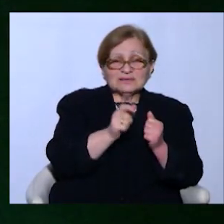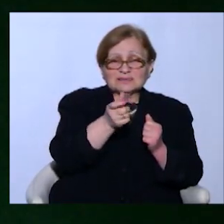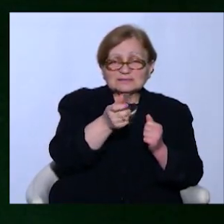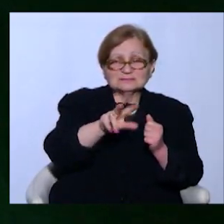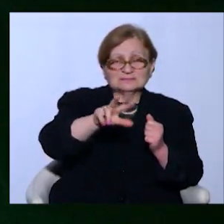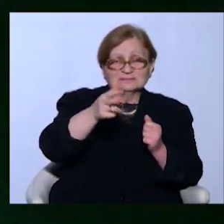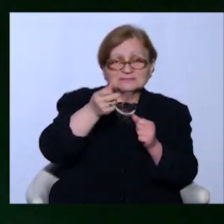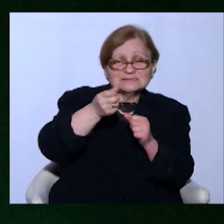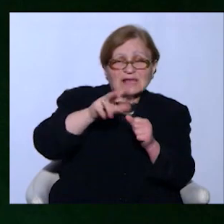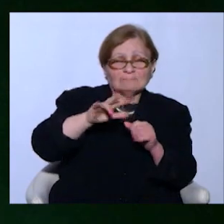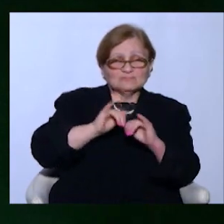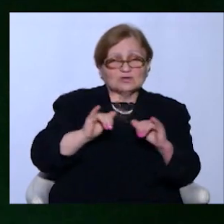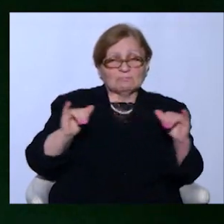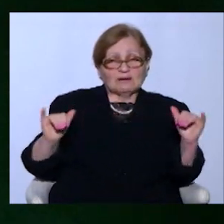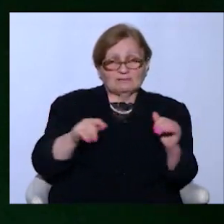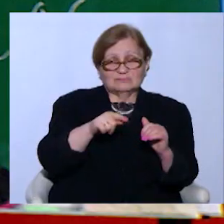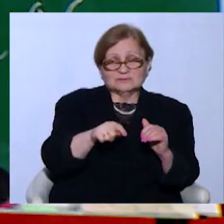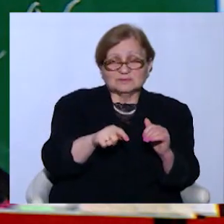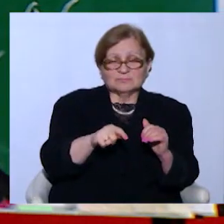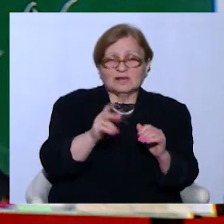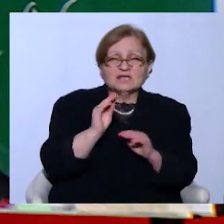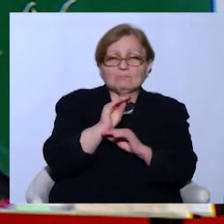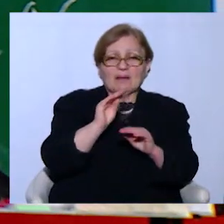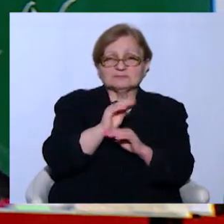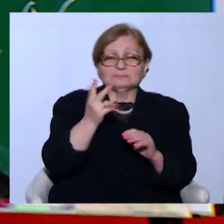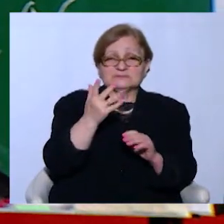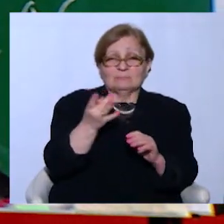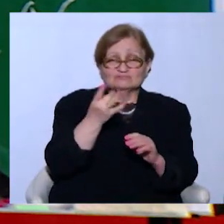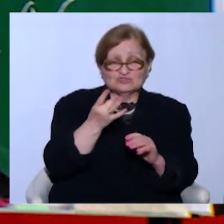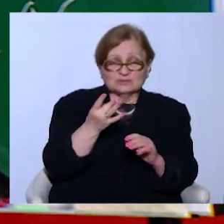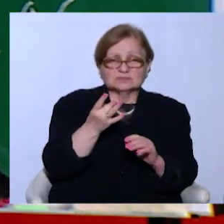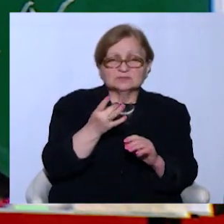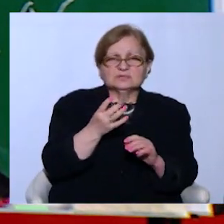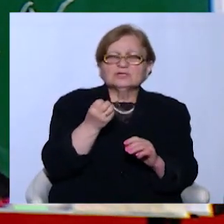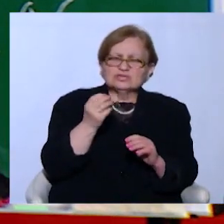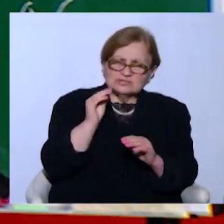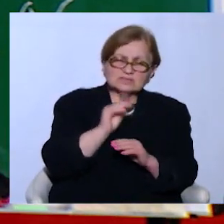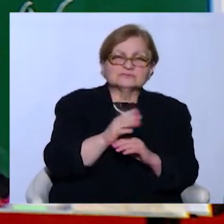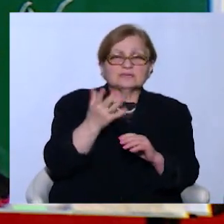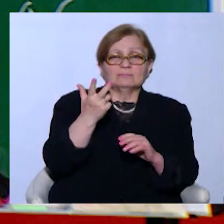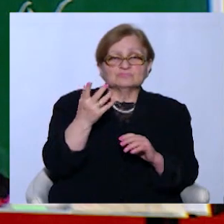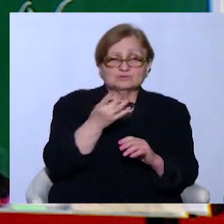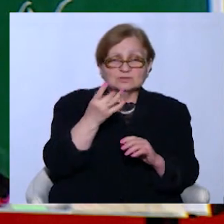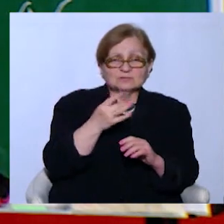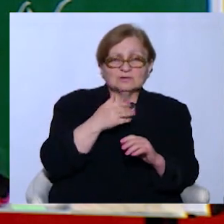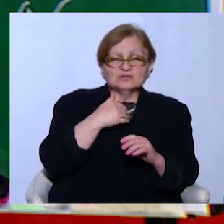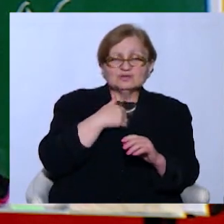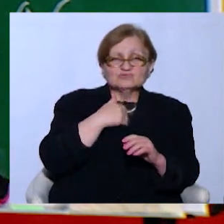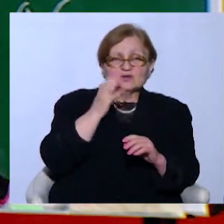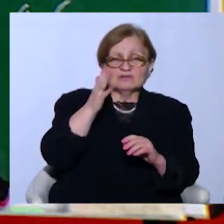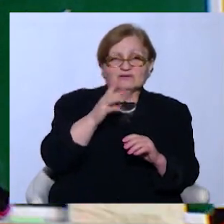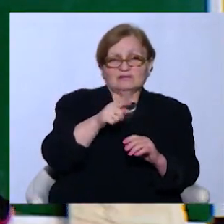ერთი დღის მერე აი ეს რაოდენობა სამჯერ იმატებს, ეს რაოდენობა კიდე 1 2 3 კიდე სამჯერ მოიმატებს და შესაბამისად ჩვენ გვექნება